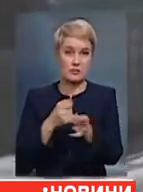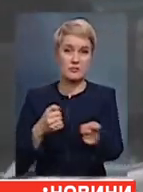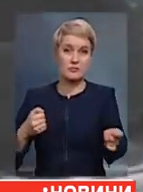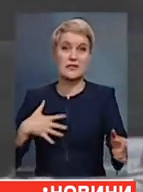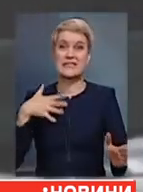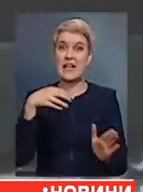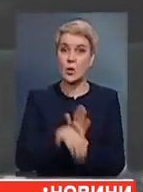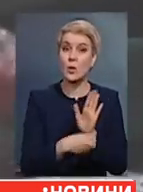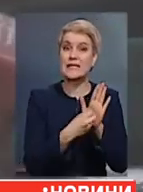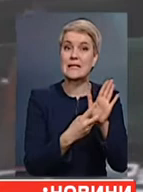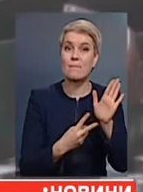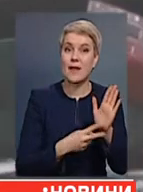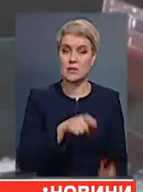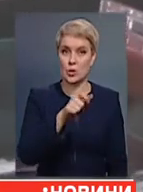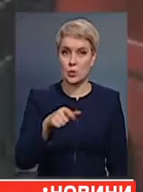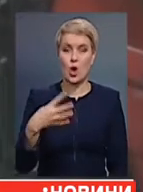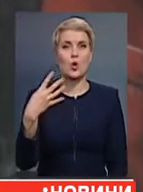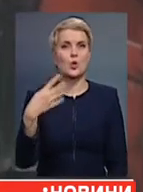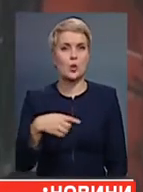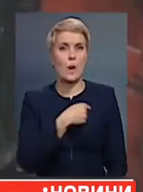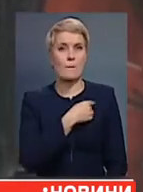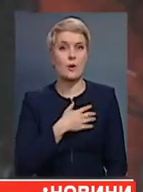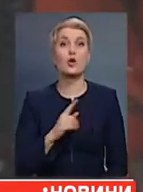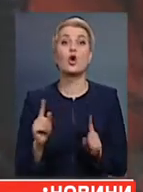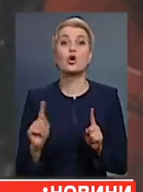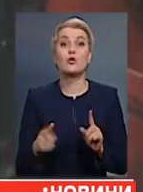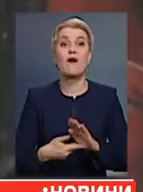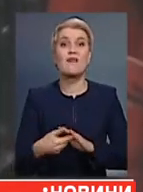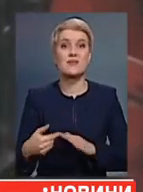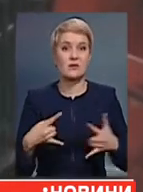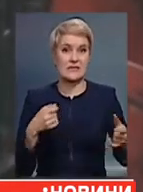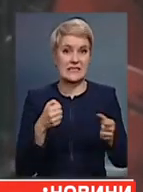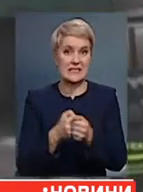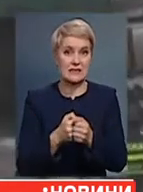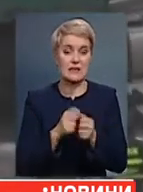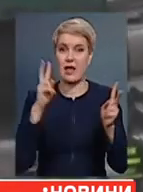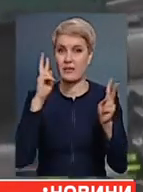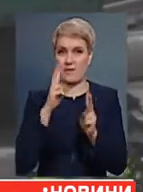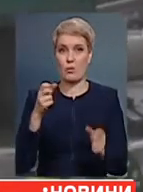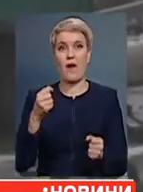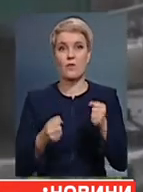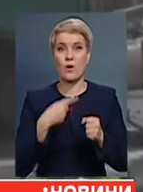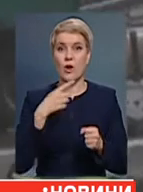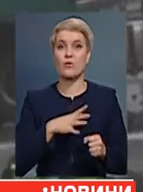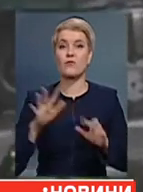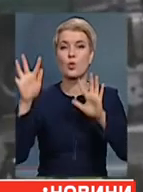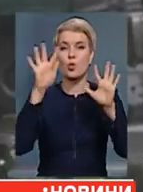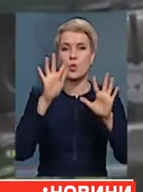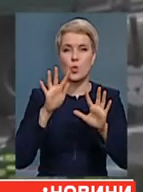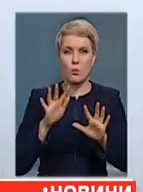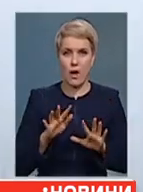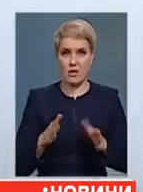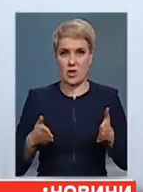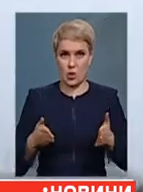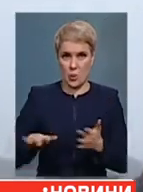Загинуло 17 людей, ще 40 поранено. Що саме спричинило зіткнення, поки що невідомо. Та водії кажуть, був туман на дорозі